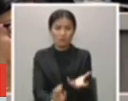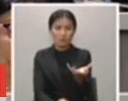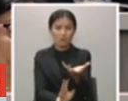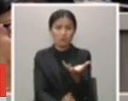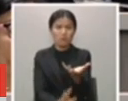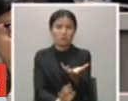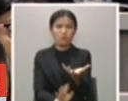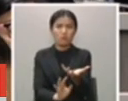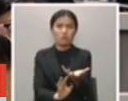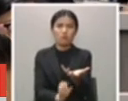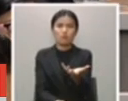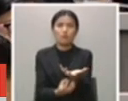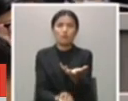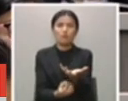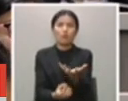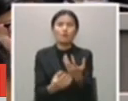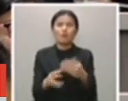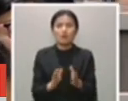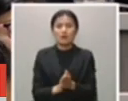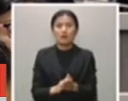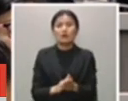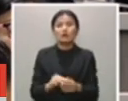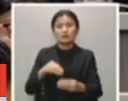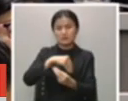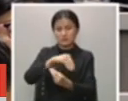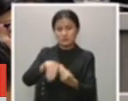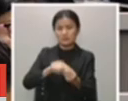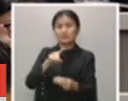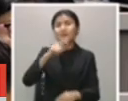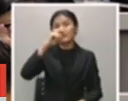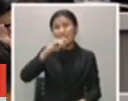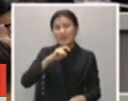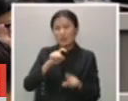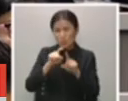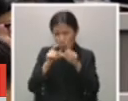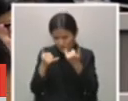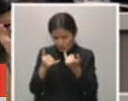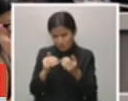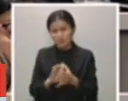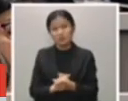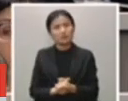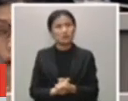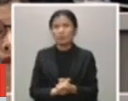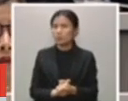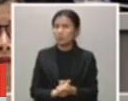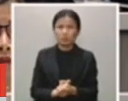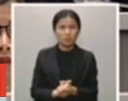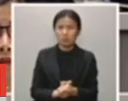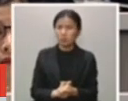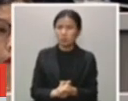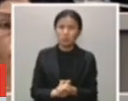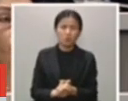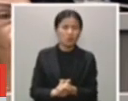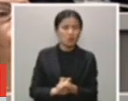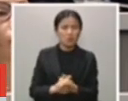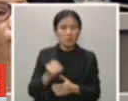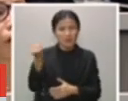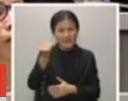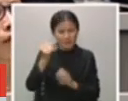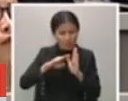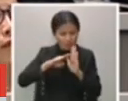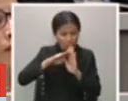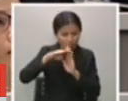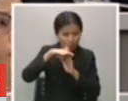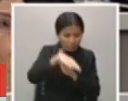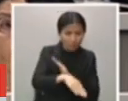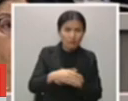นมะเร็งครับที่บอกเหมือนขั้น2ขั้น3ละถ้าปล่อยท่านบริหารต่อไปอีกหน่อยเป็น